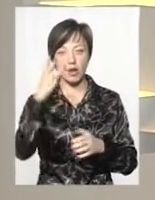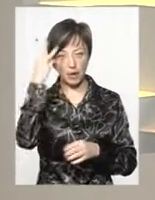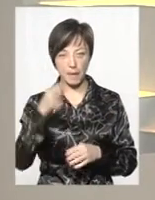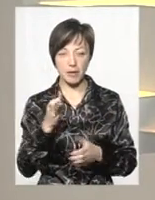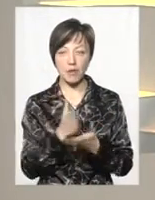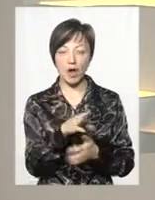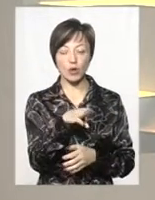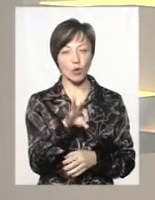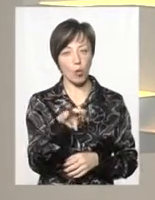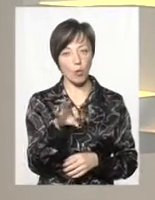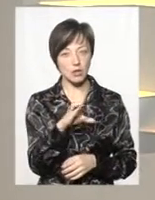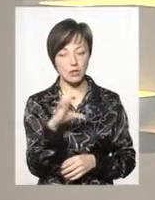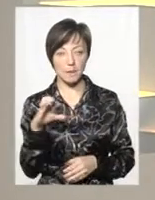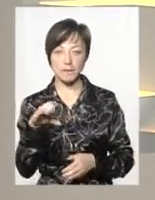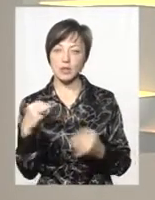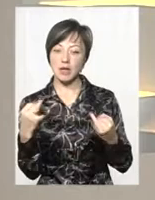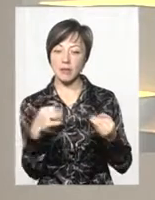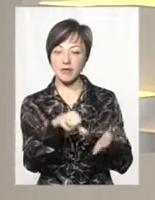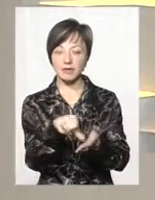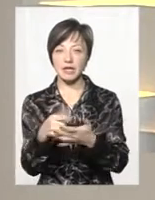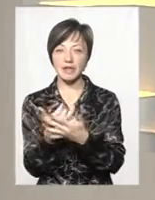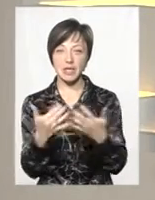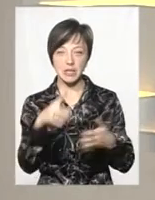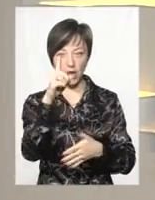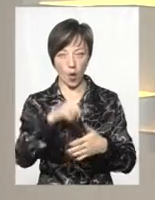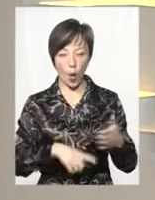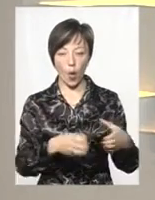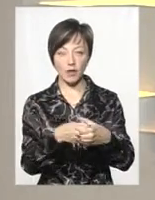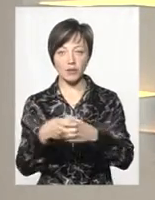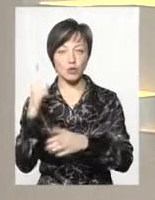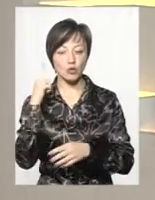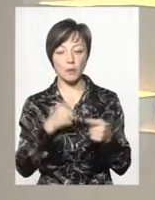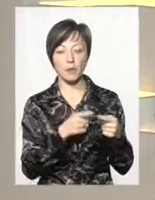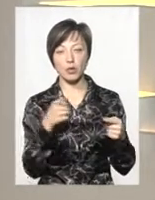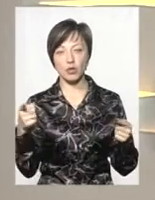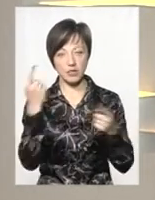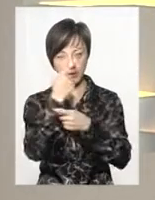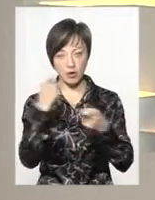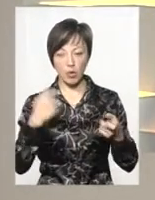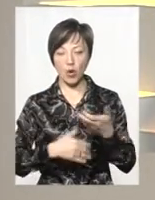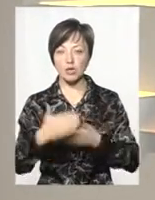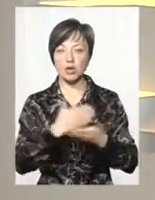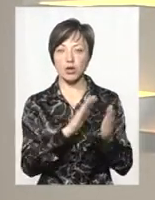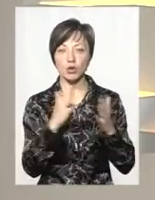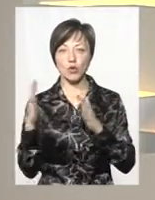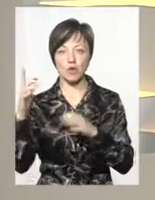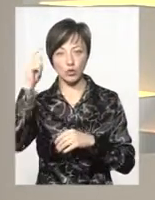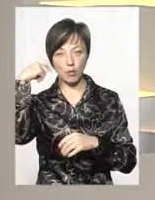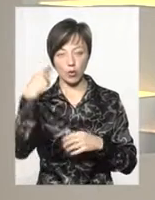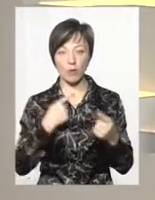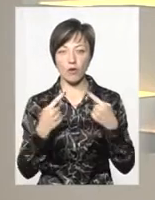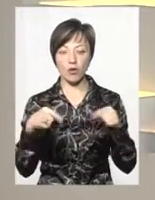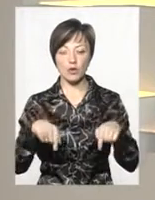матиме Томос, ми поцікавились у представників різних конфесій. Почуємо їх впродовж ефіру, а про останні новини зі Стамбулу поговоримо